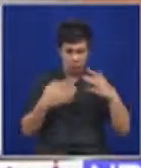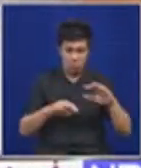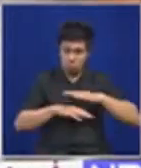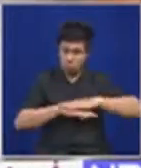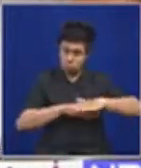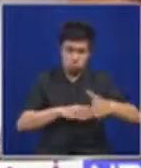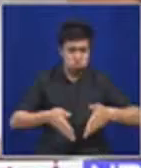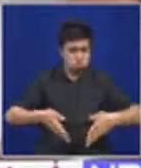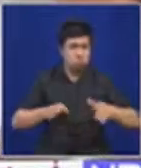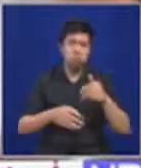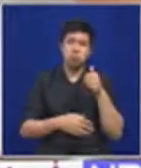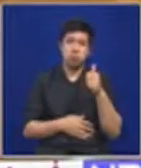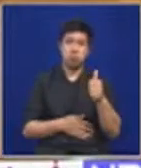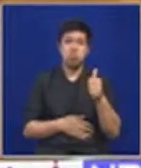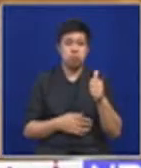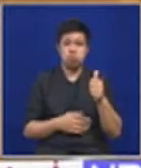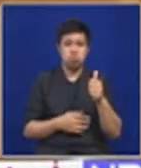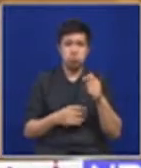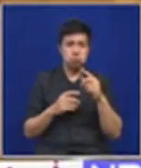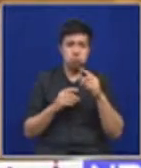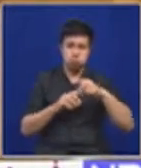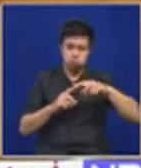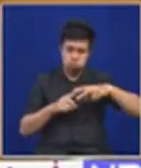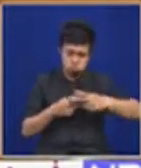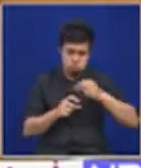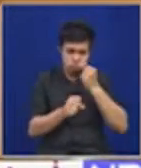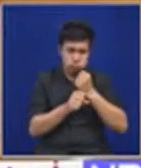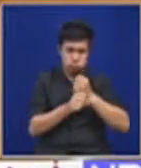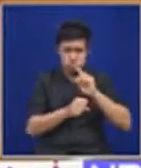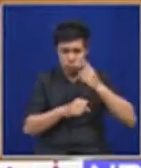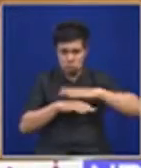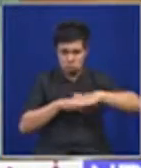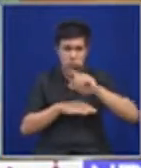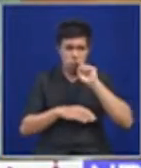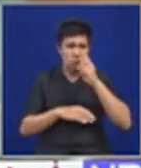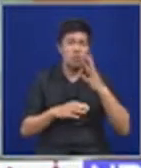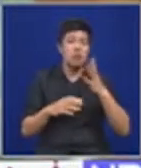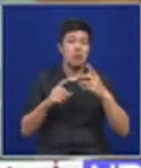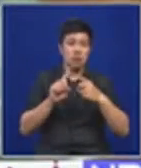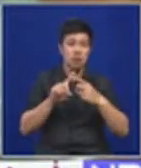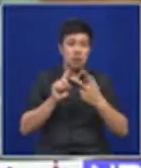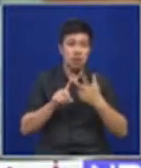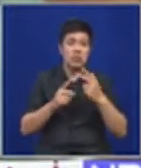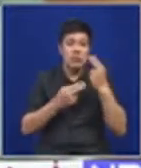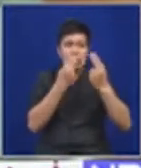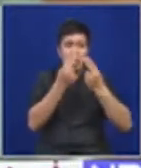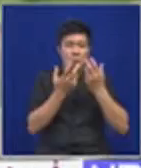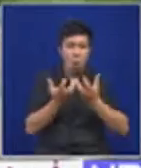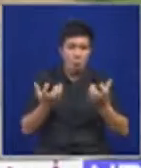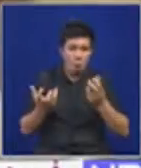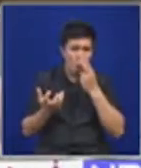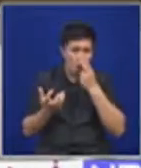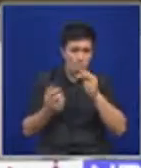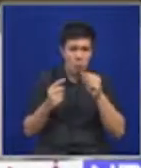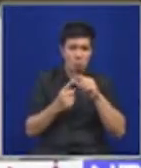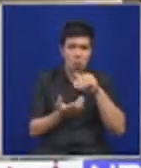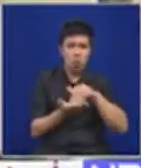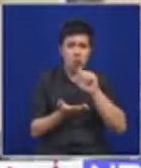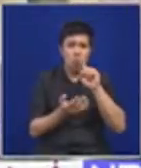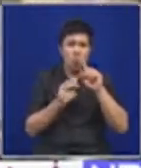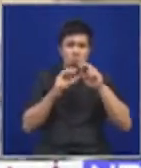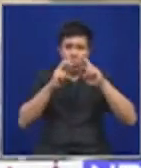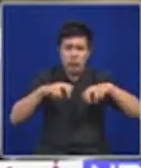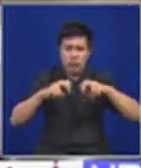นก็ยังอยู่ในสภาพเดิมไม่เคยมีการซ่อมบำรุงแล้วก็ลาดยางใหม่ขณะเดียวกันก็มีการเยี่ยมชมผลิตภัณฑ์ต่างๆที่ศูนย์วิจัยยาง